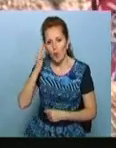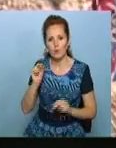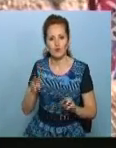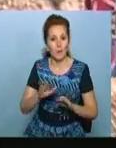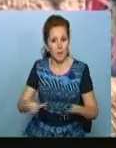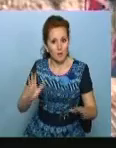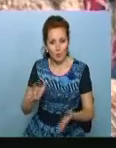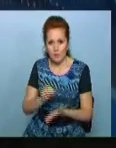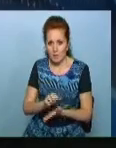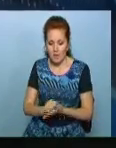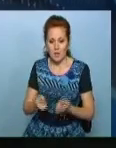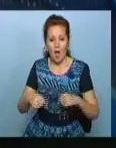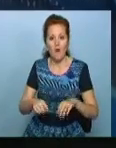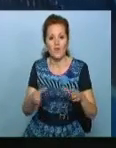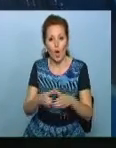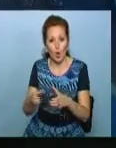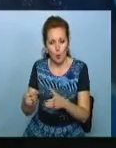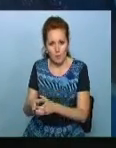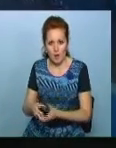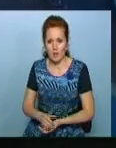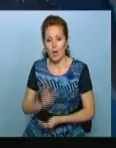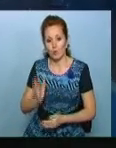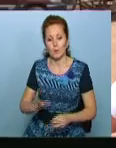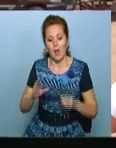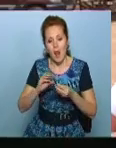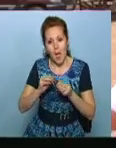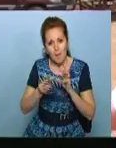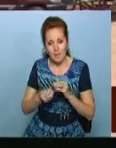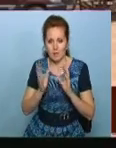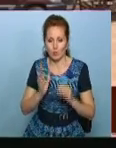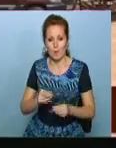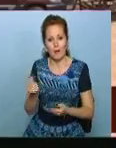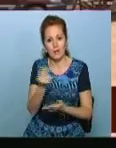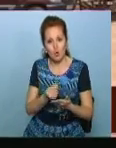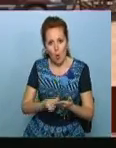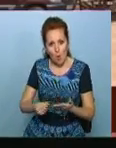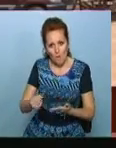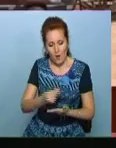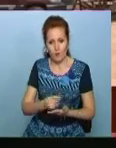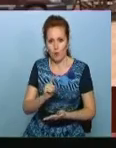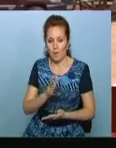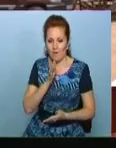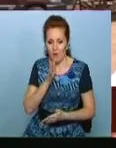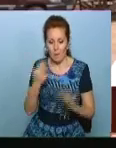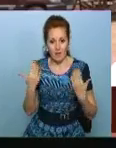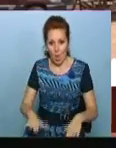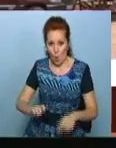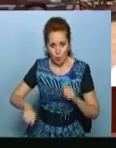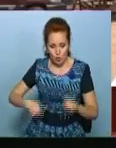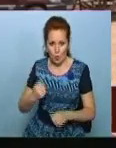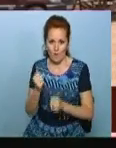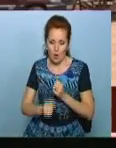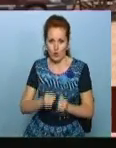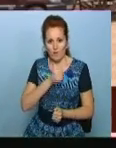будут заниматься в группах. Лепить, рисовать. Чтоб время не ушло, в каждом возрасте свои